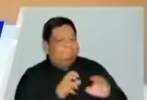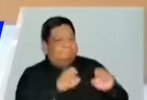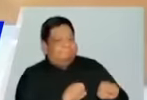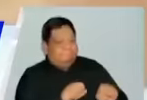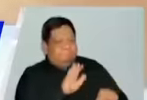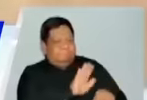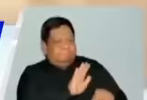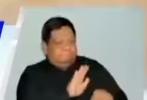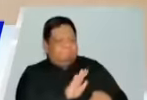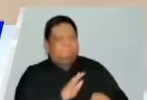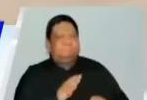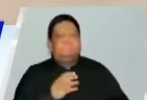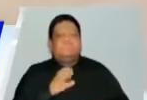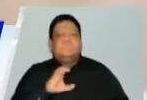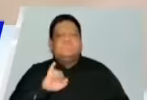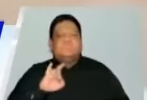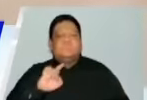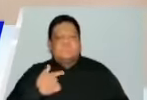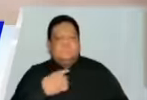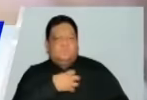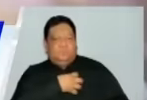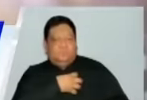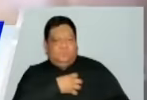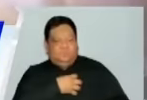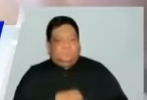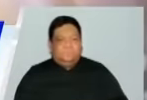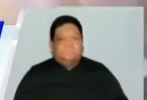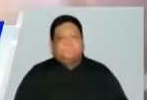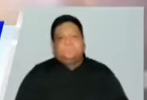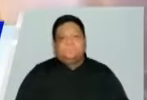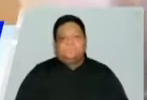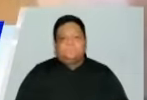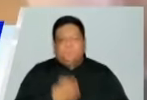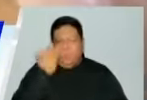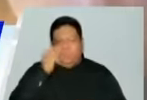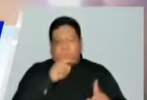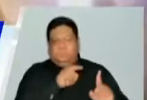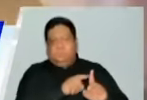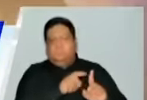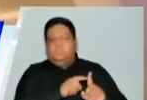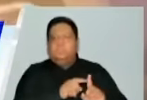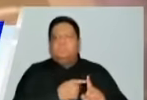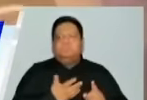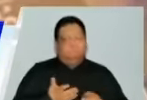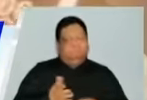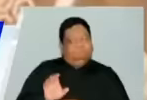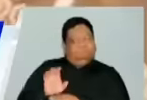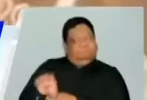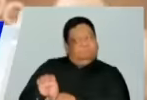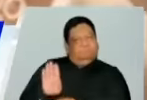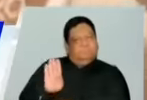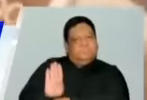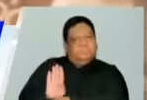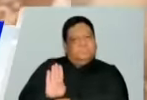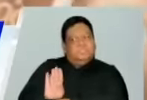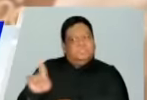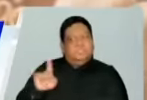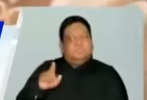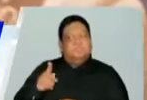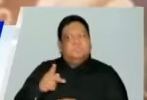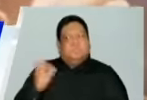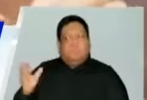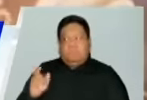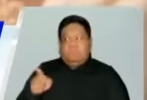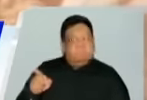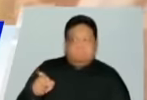CIDG laban sa suspect. Inireklamo siya ng pananakot umano ng mga negosyante sa Pasay na ipapasara ang kanilang mga establishmento kung